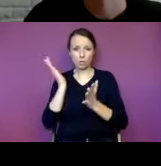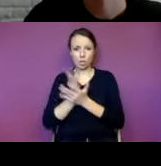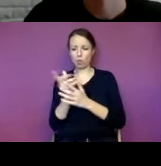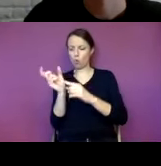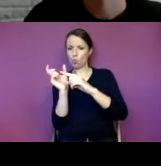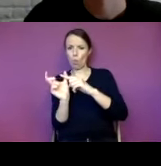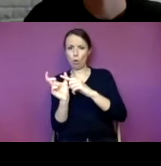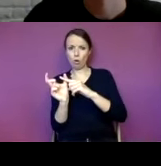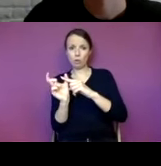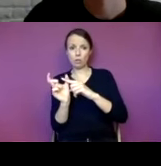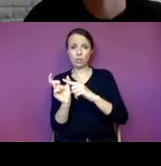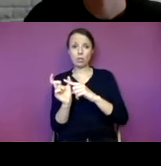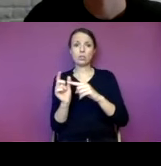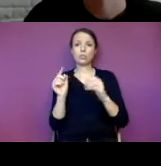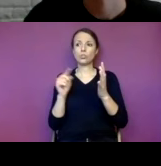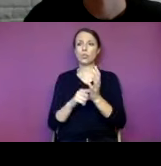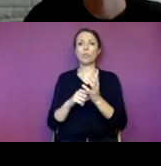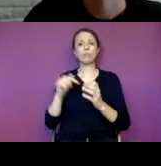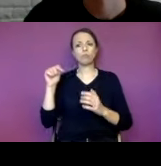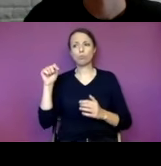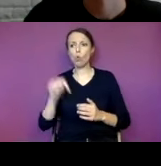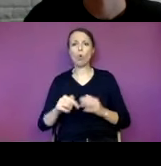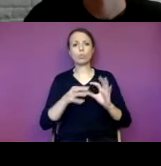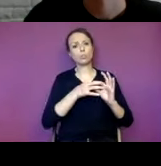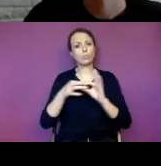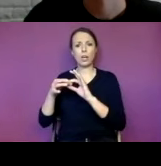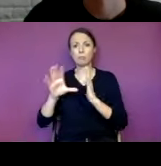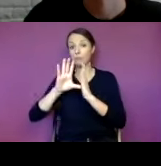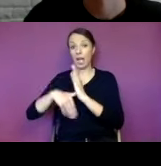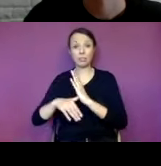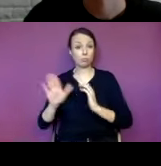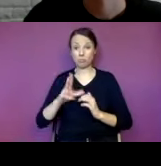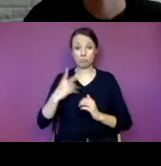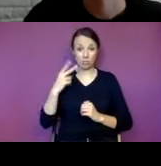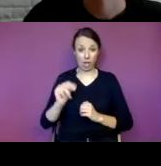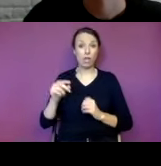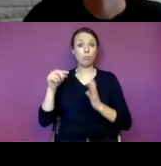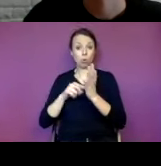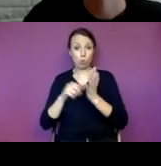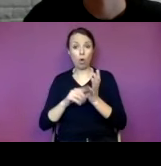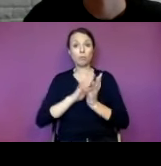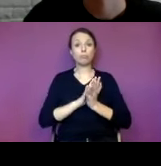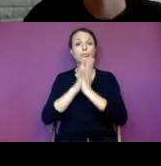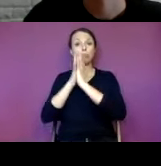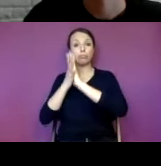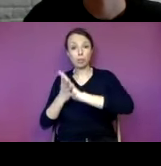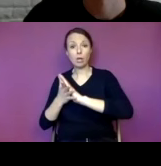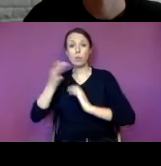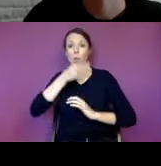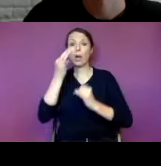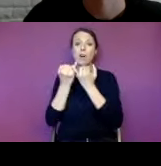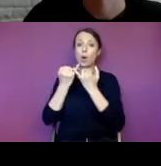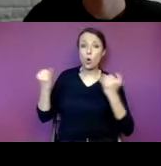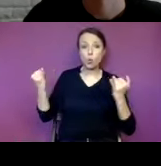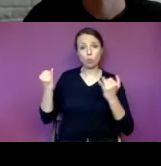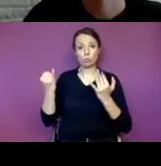do strefy suburbialnej. Prawda? Uważam, że no te procesy uszlachetnienia w różny sposób następują w różnych regionach. To jeszcze jest takie